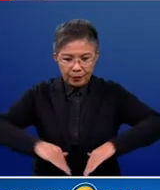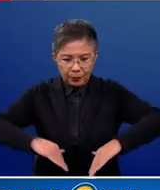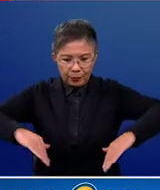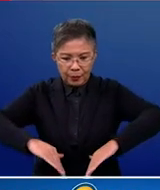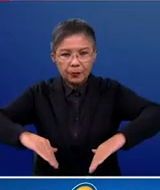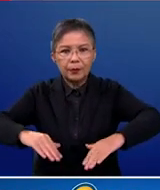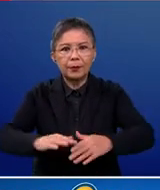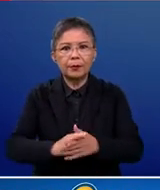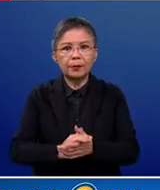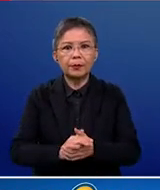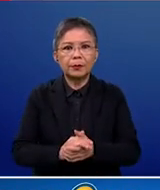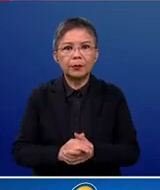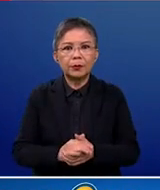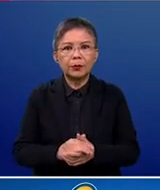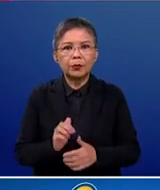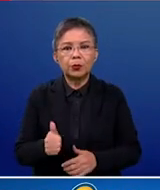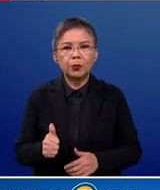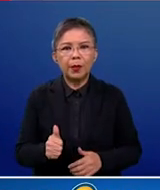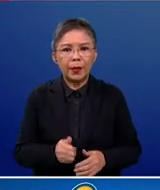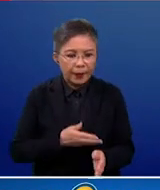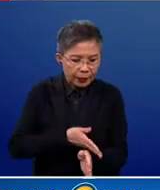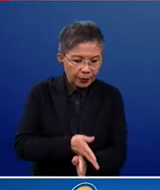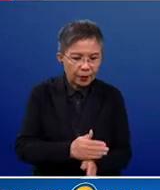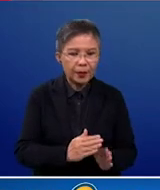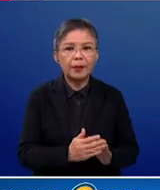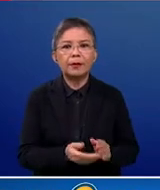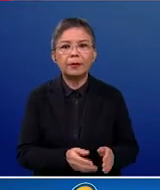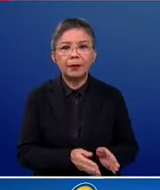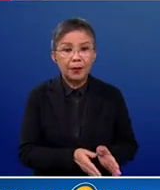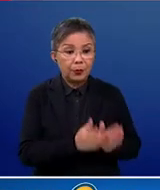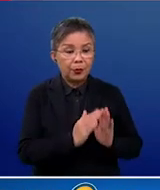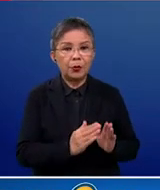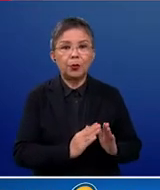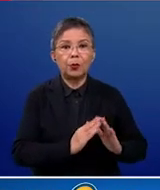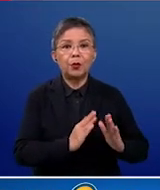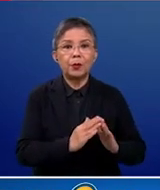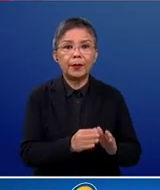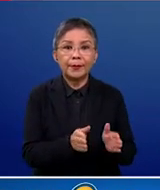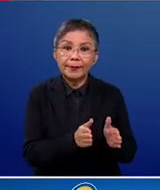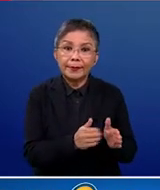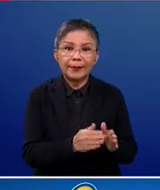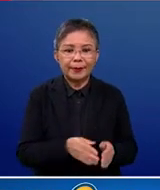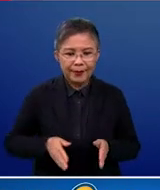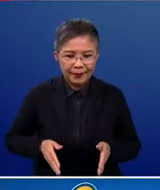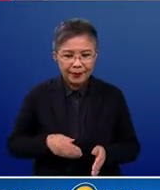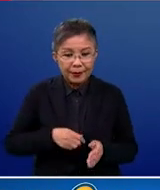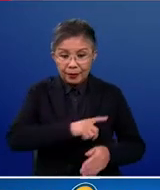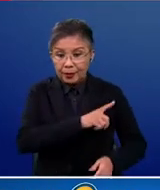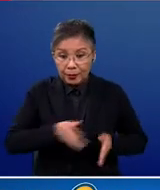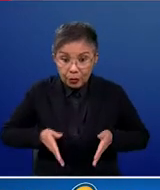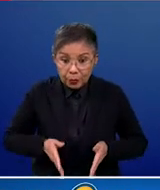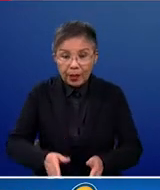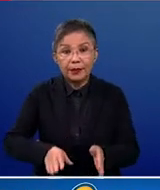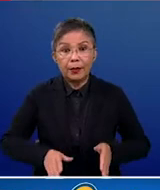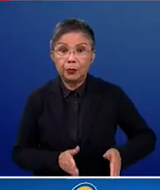bisa di pinggiran bisa kita buatkan rumah di bantaran-bantaran sungai. Itu kan